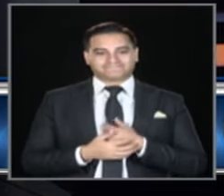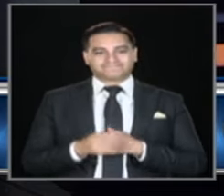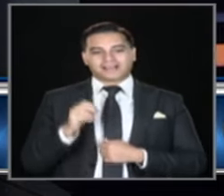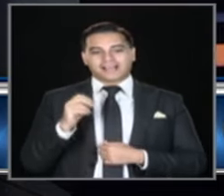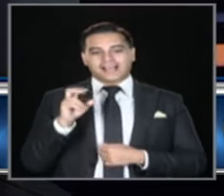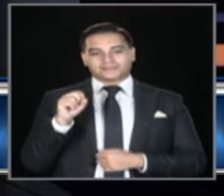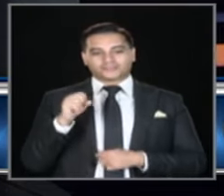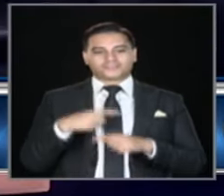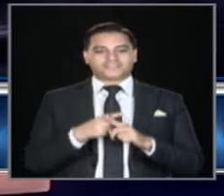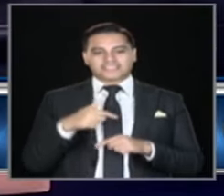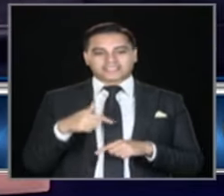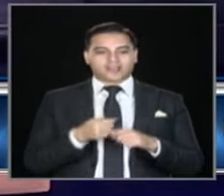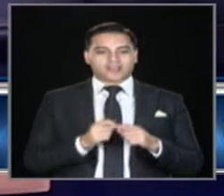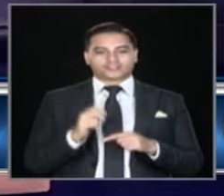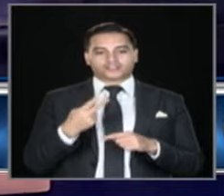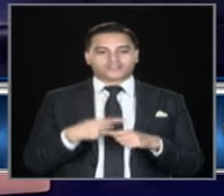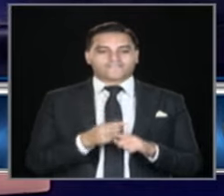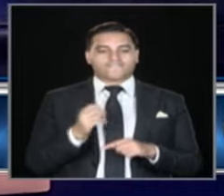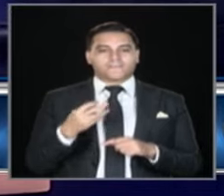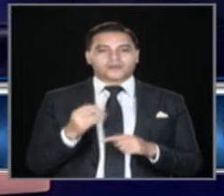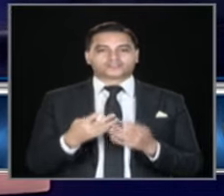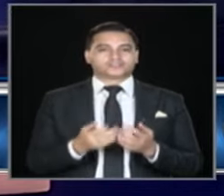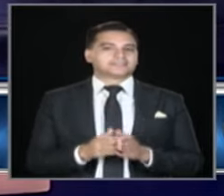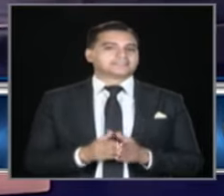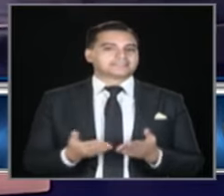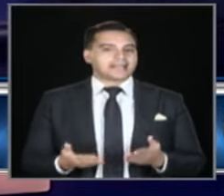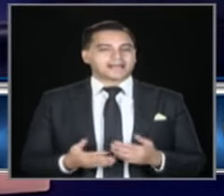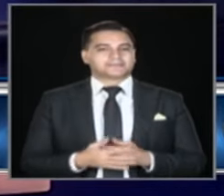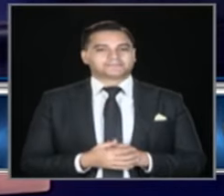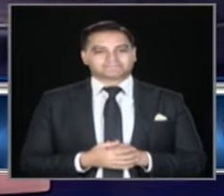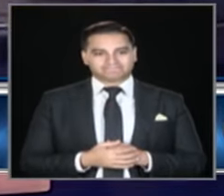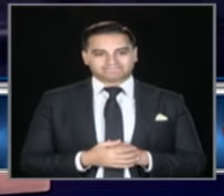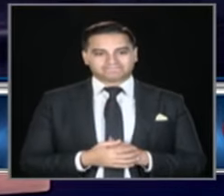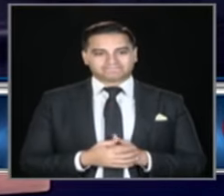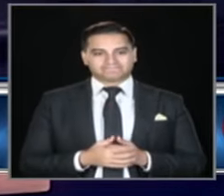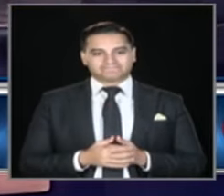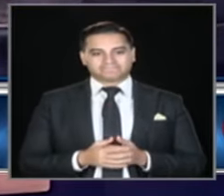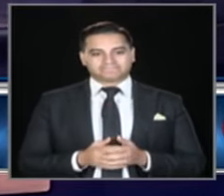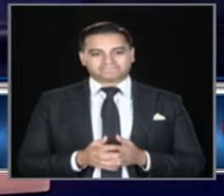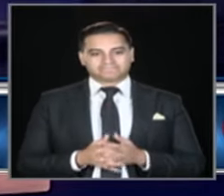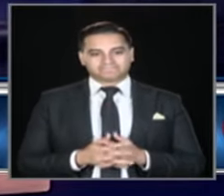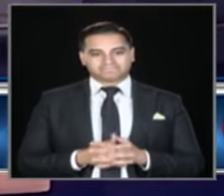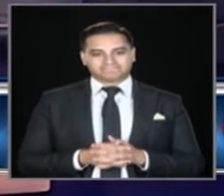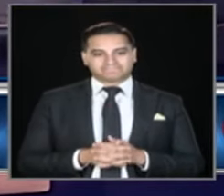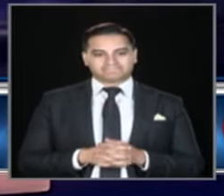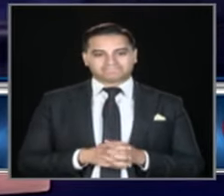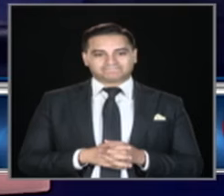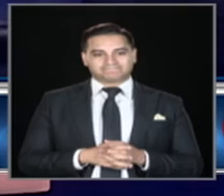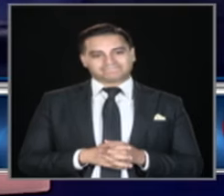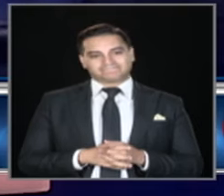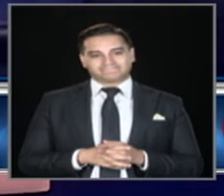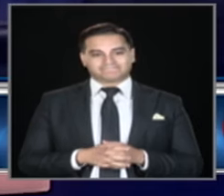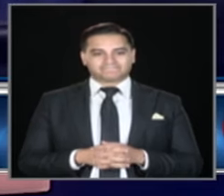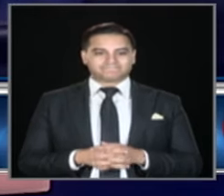25 في 6 ناقص 12 في 14 يساوي كام